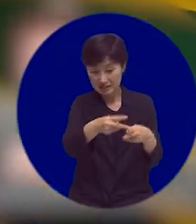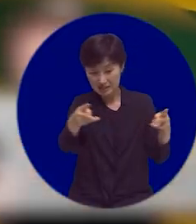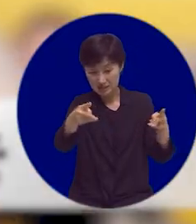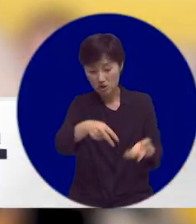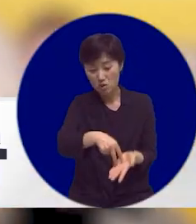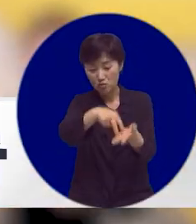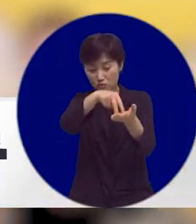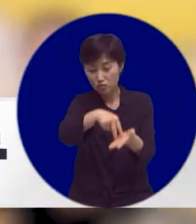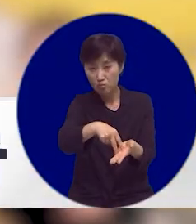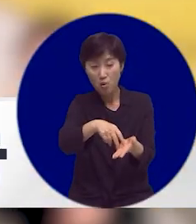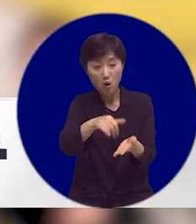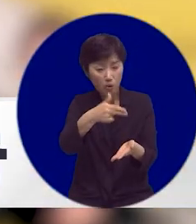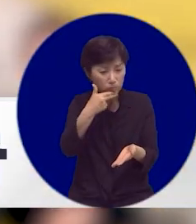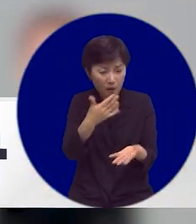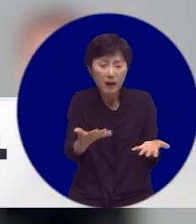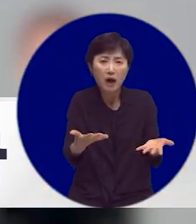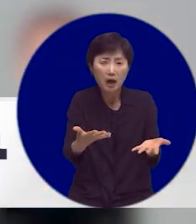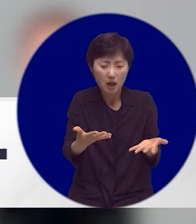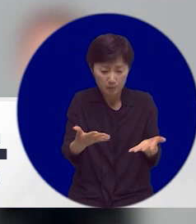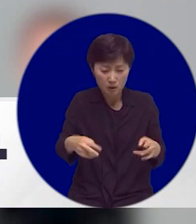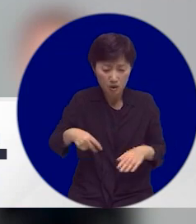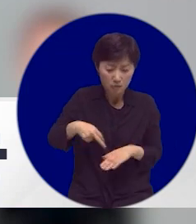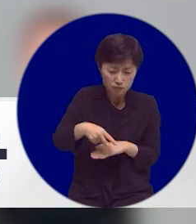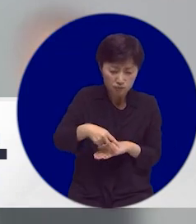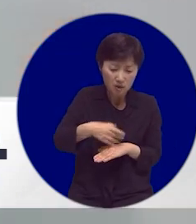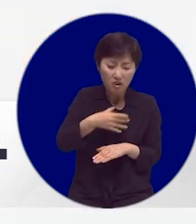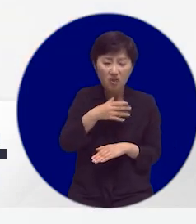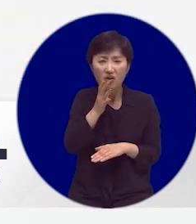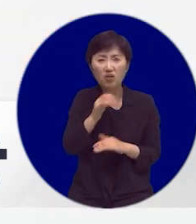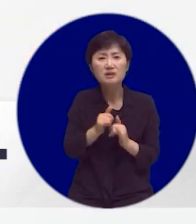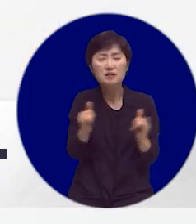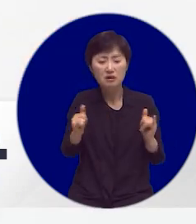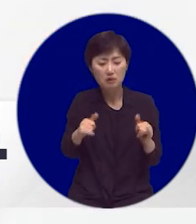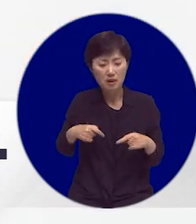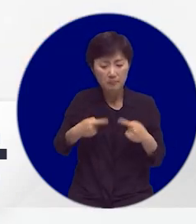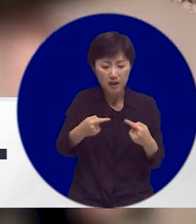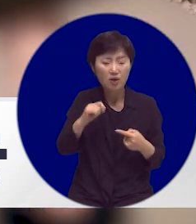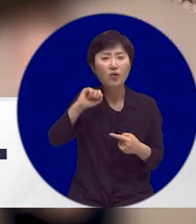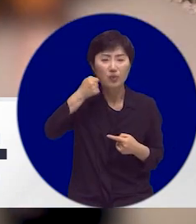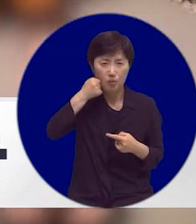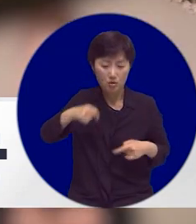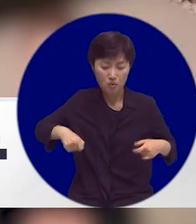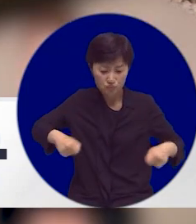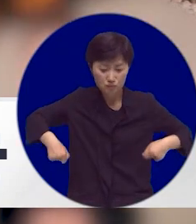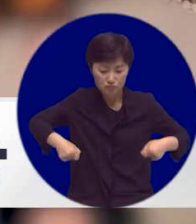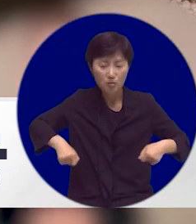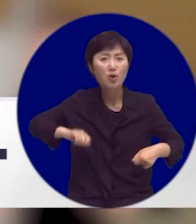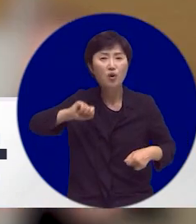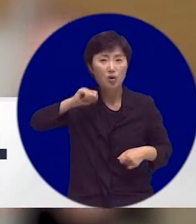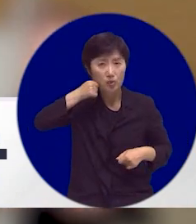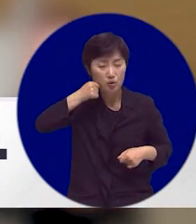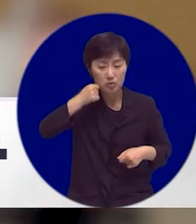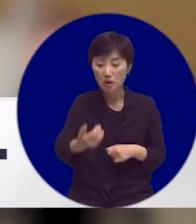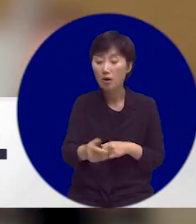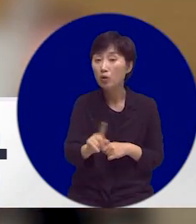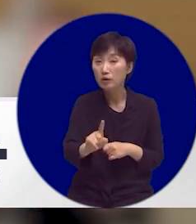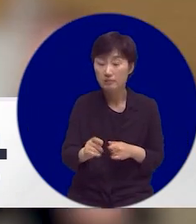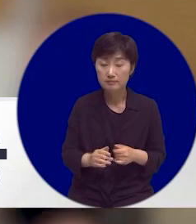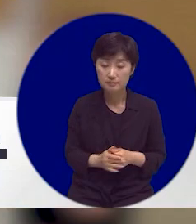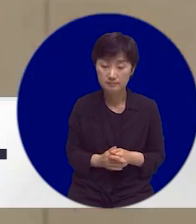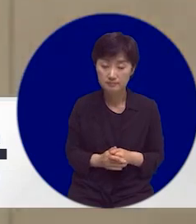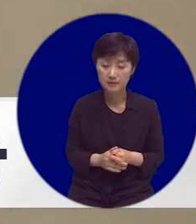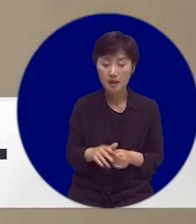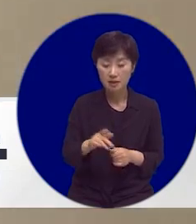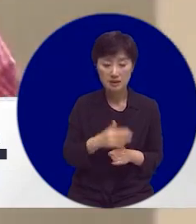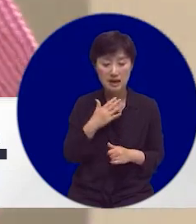등 장애인 편의시설이 없어 부득이하게 고령자, 장애인, 임산부 등 이동약자 임시기표소를 설치해야 하는 경우